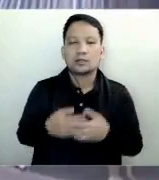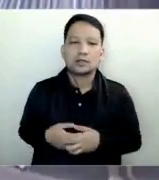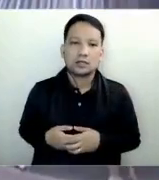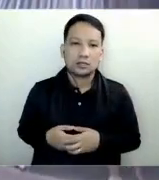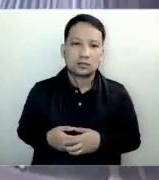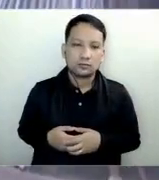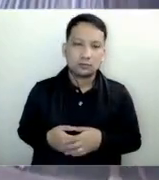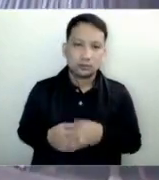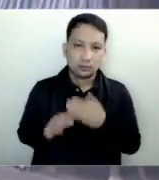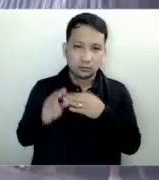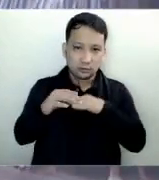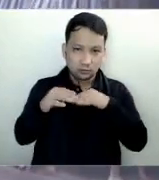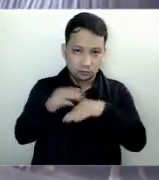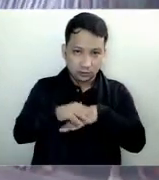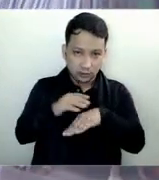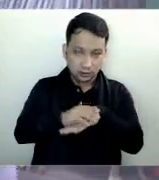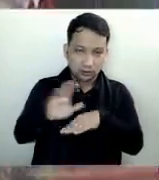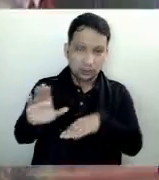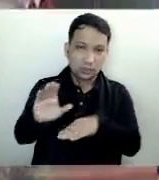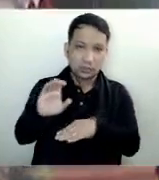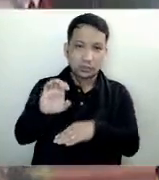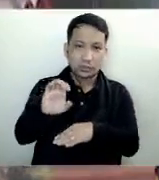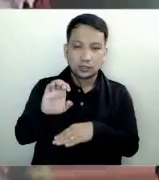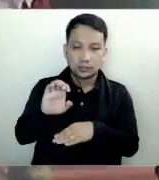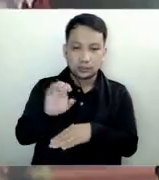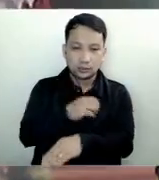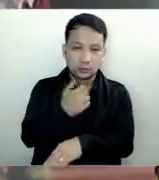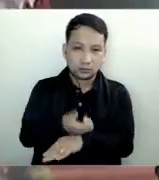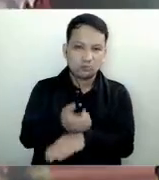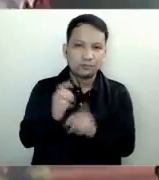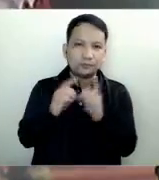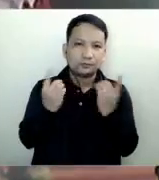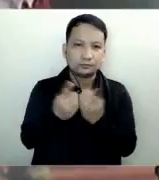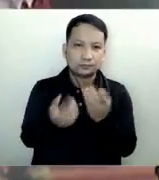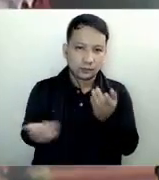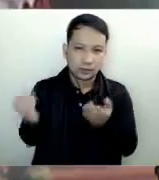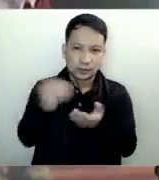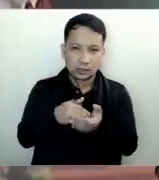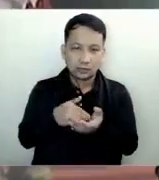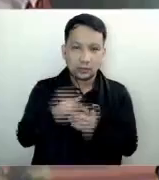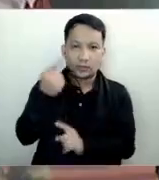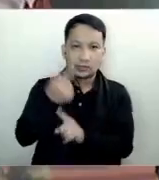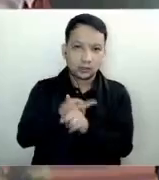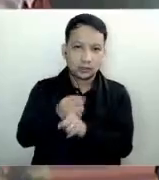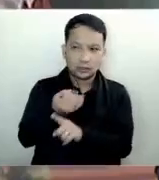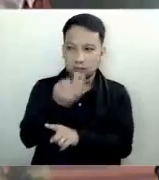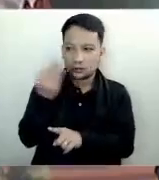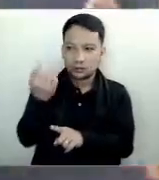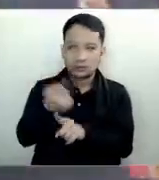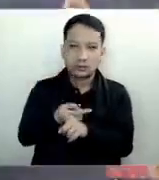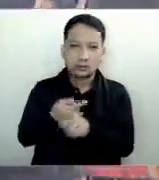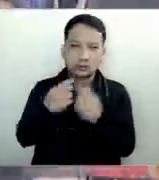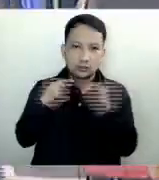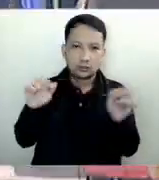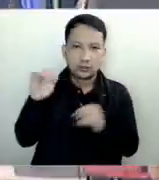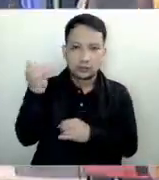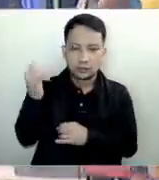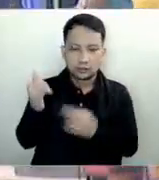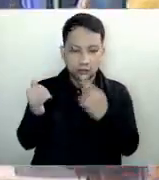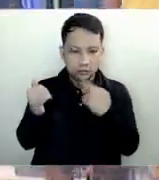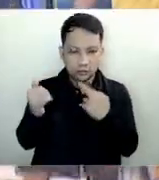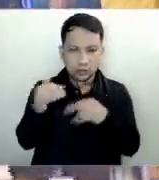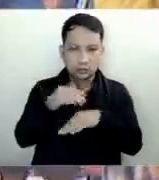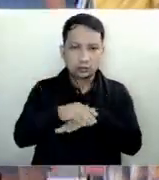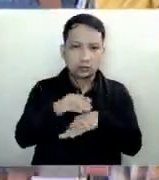Nagbabala naman ang Energy Department na posible pang maulit pa ng ilang araw ang pagdedeklara ng yellow at red alert status